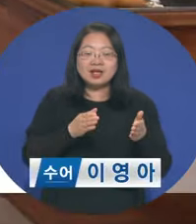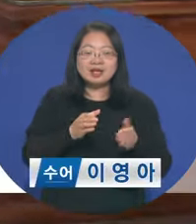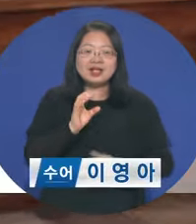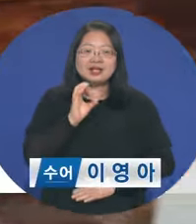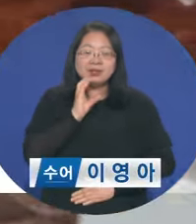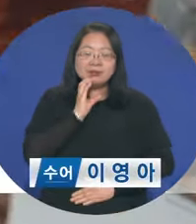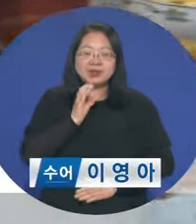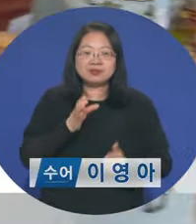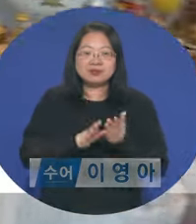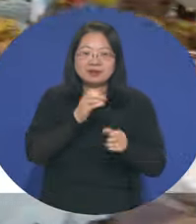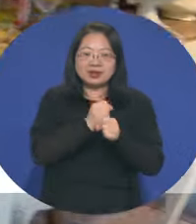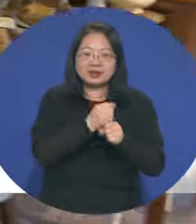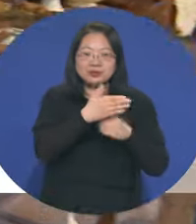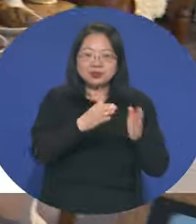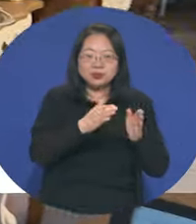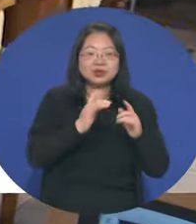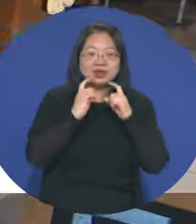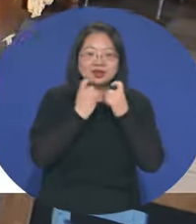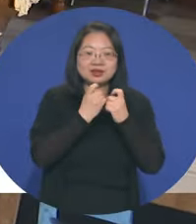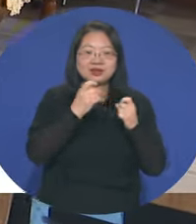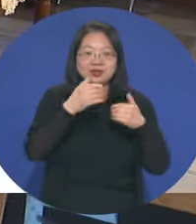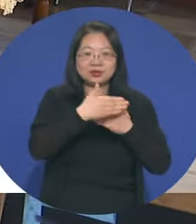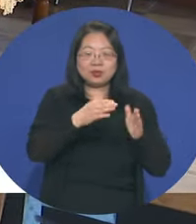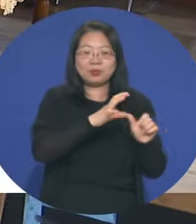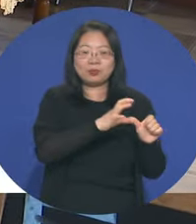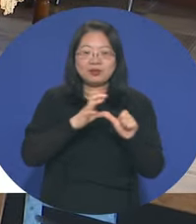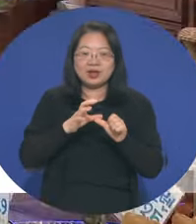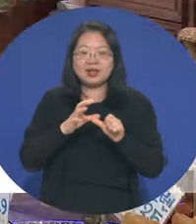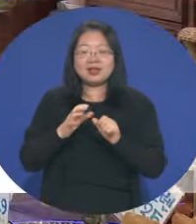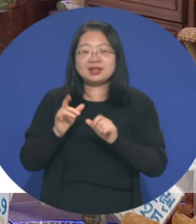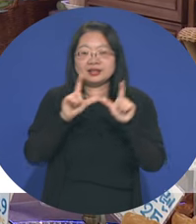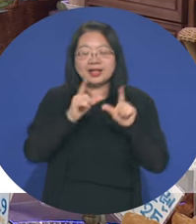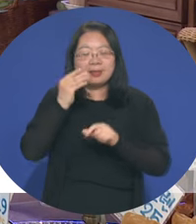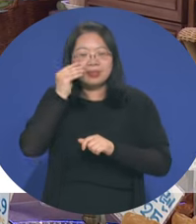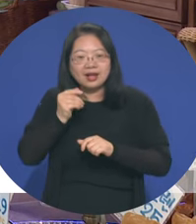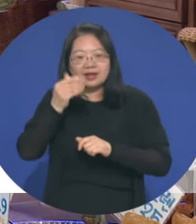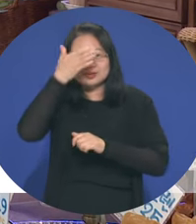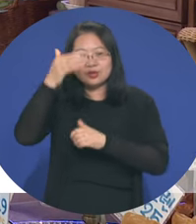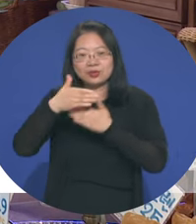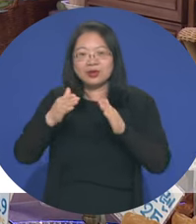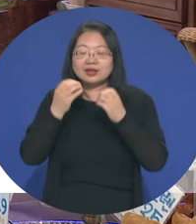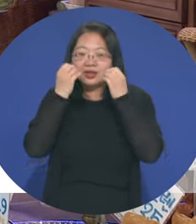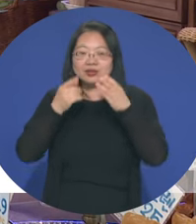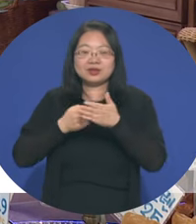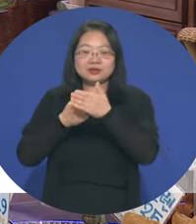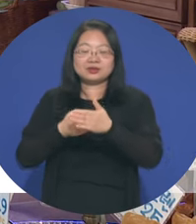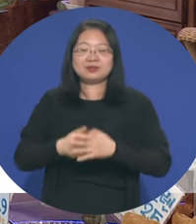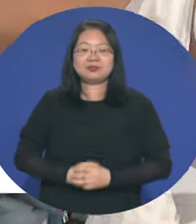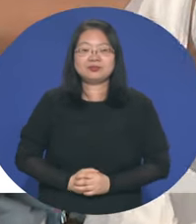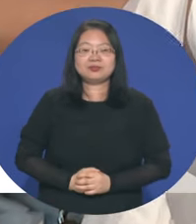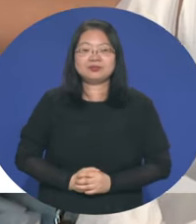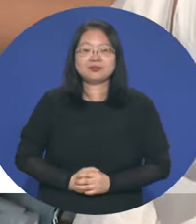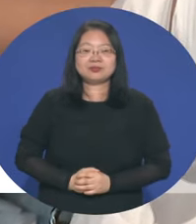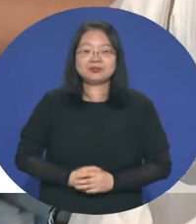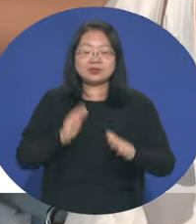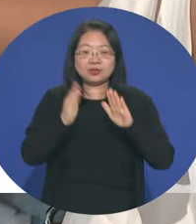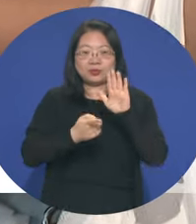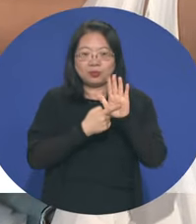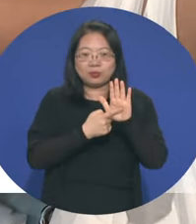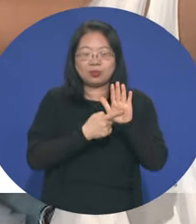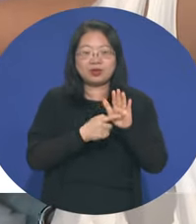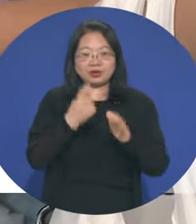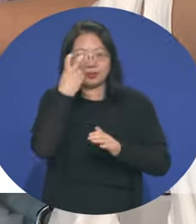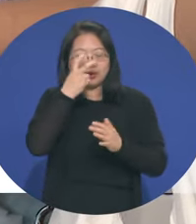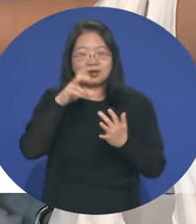경기도가 카페 공방 등 민간 공간을 활용한 생활 밀착형 청년 공간을 올해부터 새롭게 추진합니다 돈은